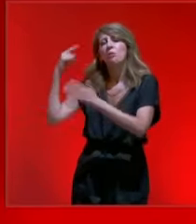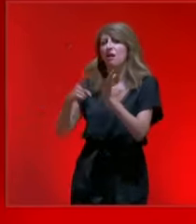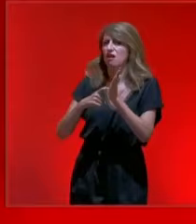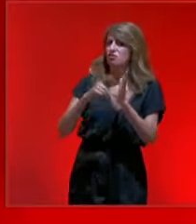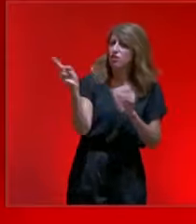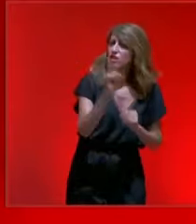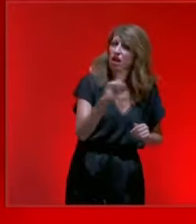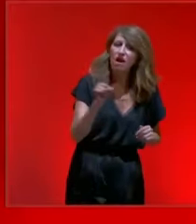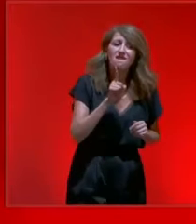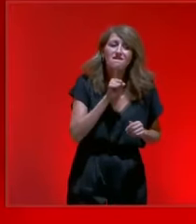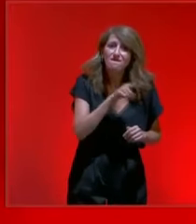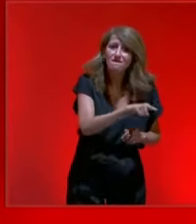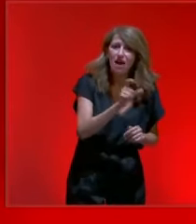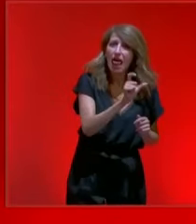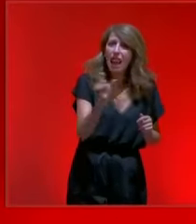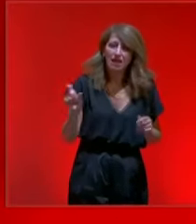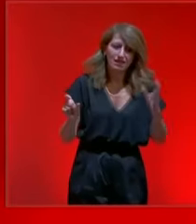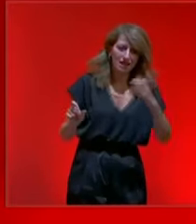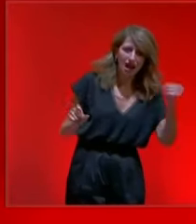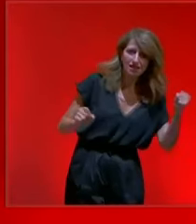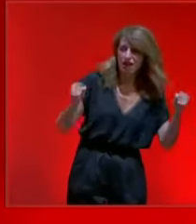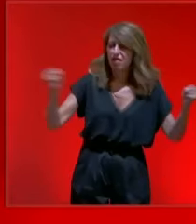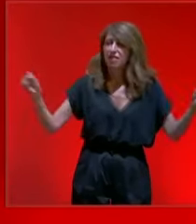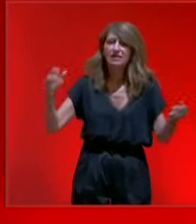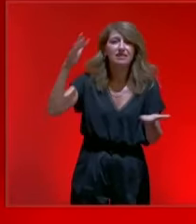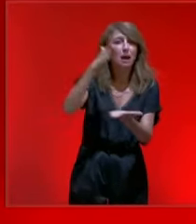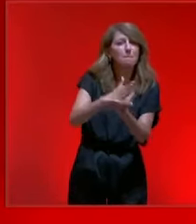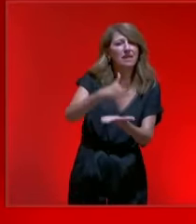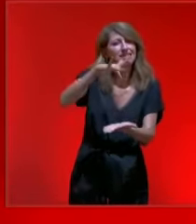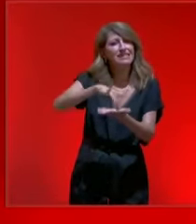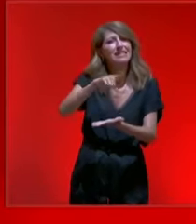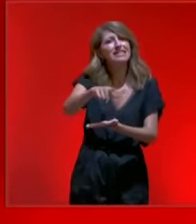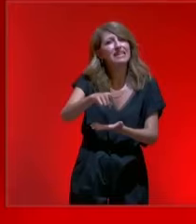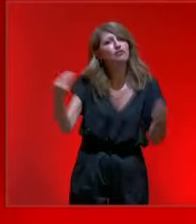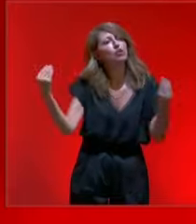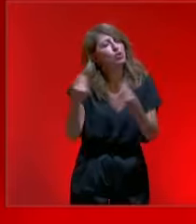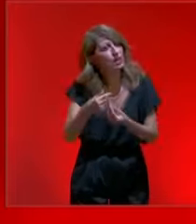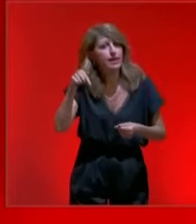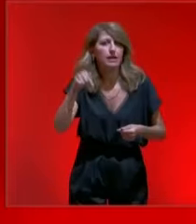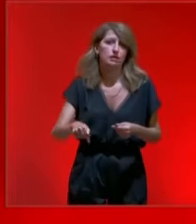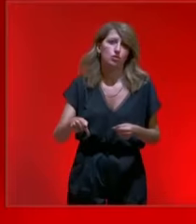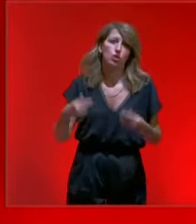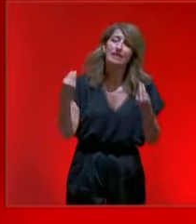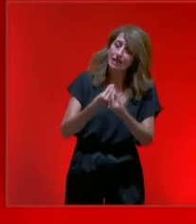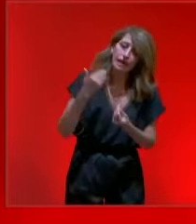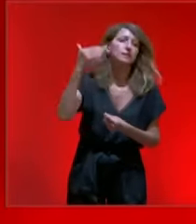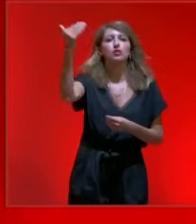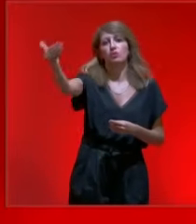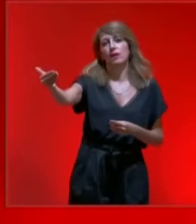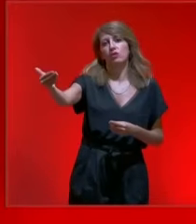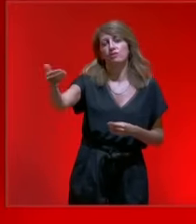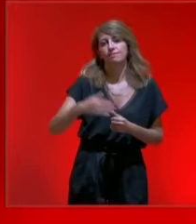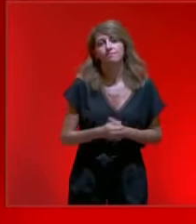στρατηγικές για το μέλλον. Και αν κάποιος θα ήθελε μία κοινωνία και ένα εκλογικό σώμα